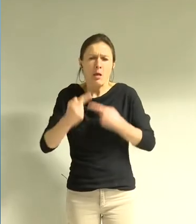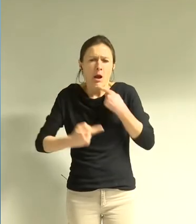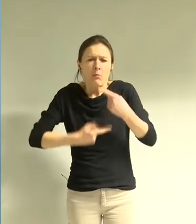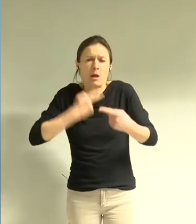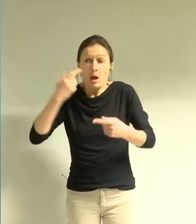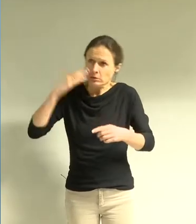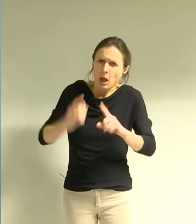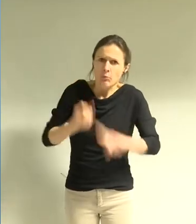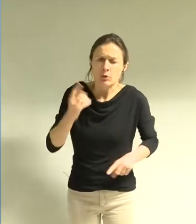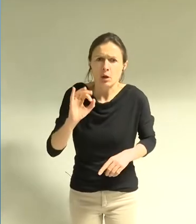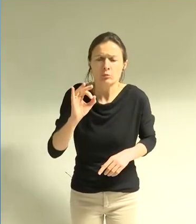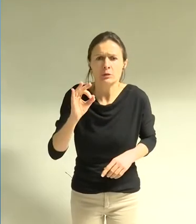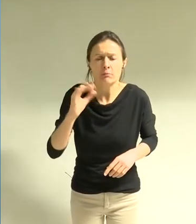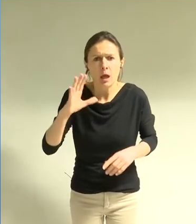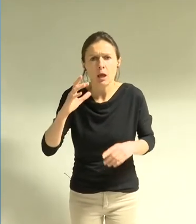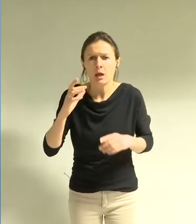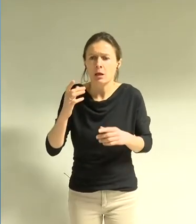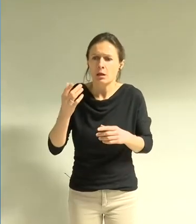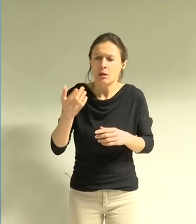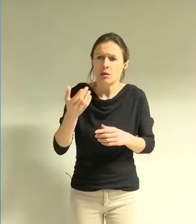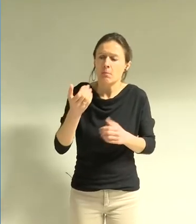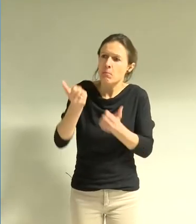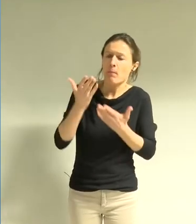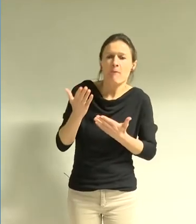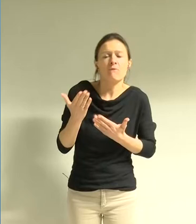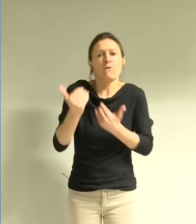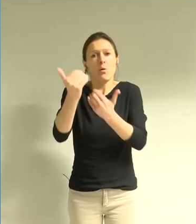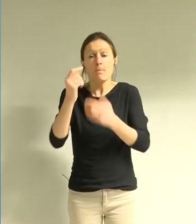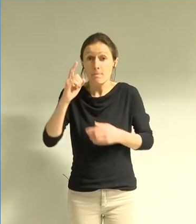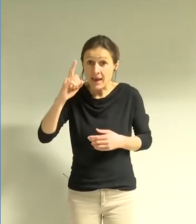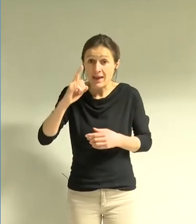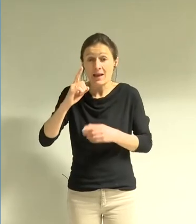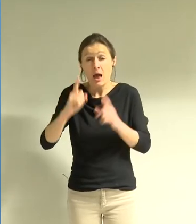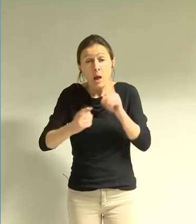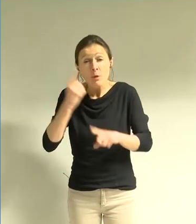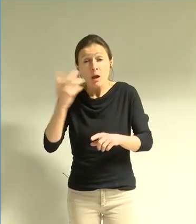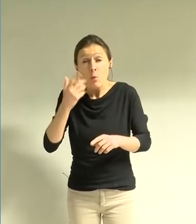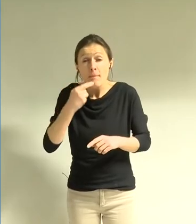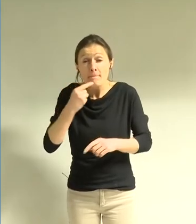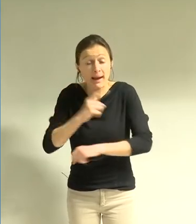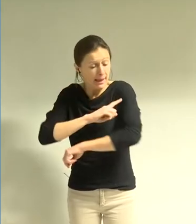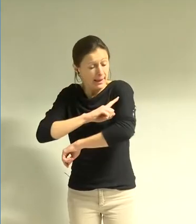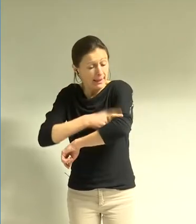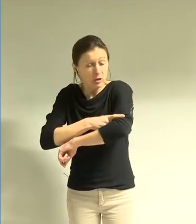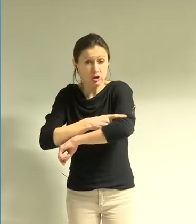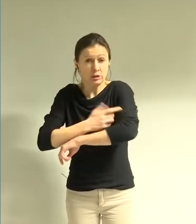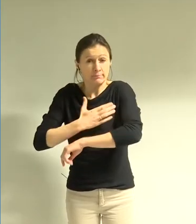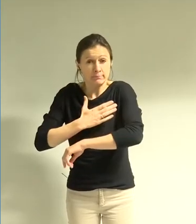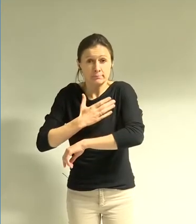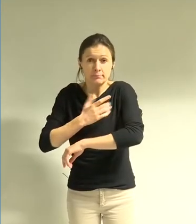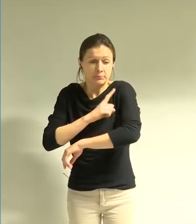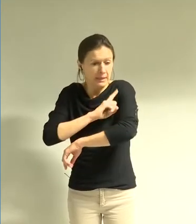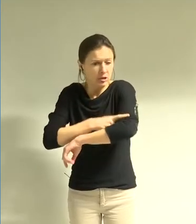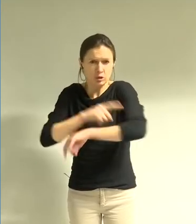dans le cadre du ve c'est surtout une source d'énergie propre qui gênent ya très peu d'émissions de gaz à effet de